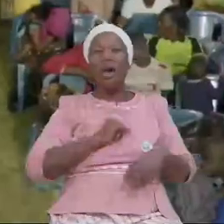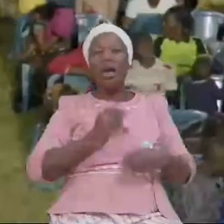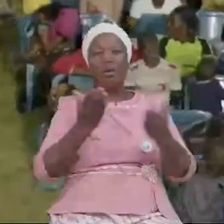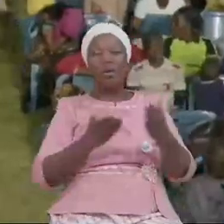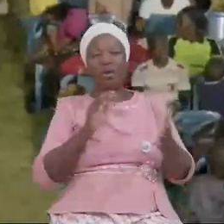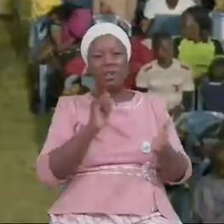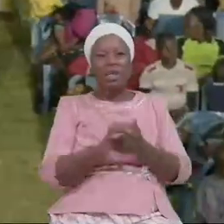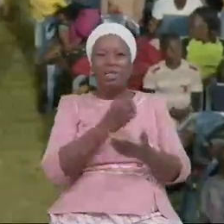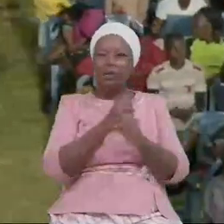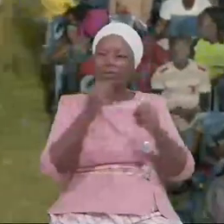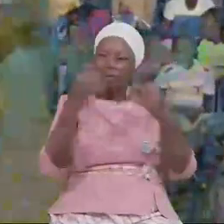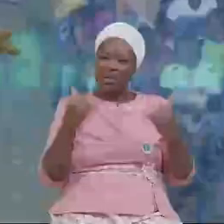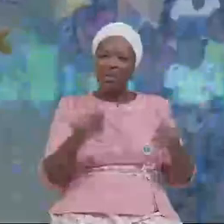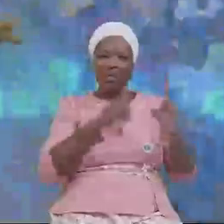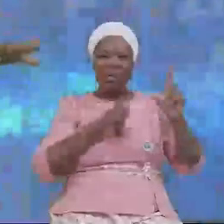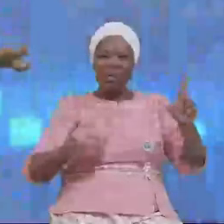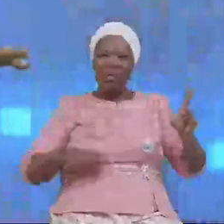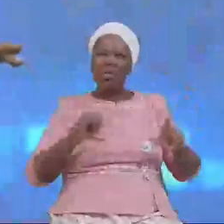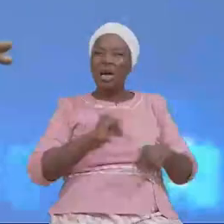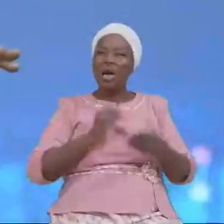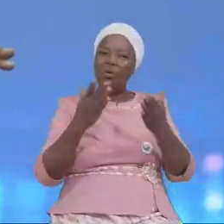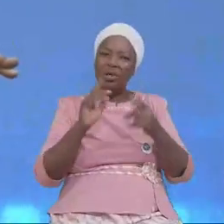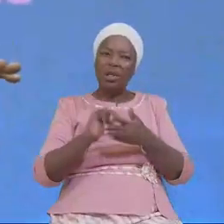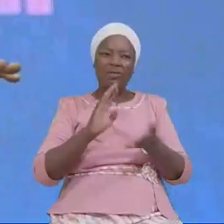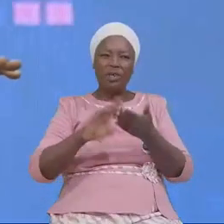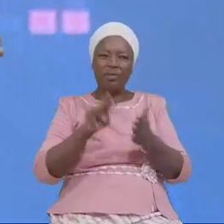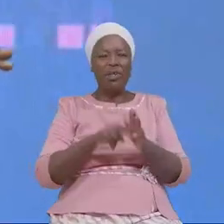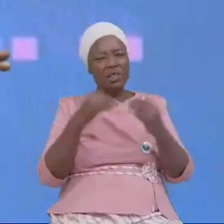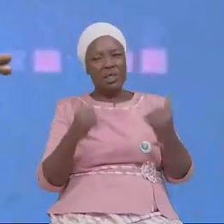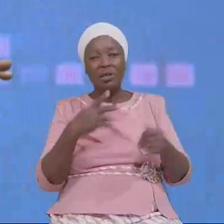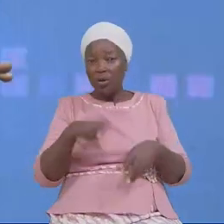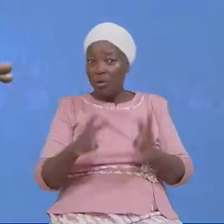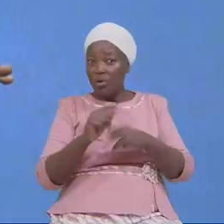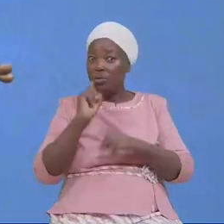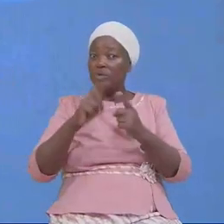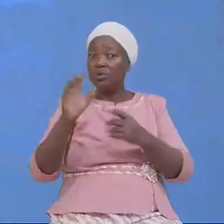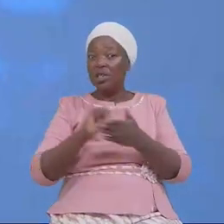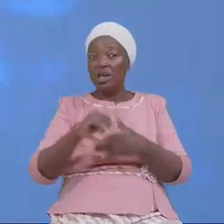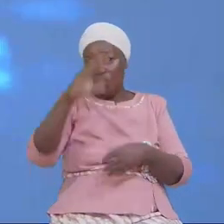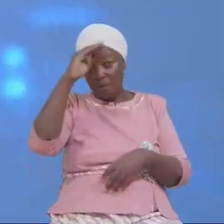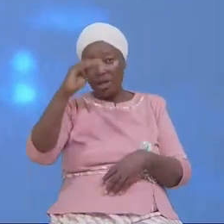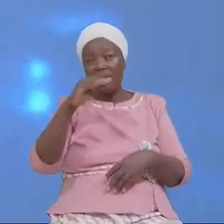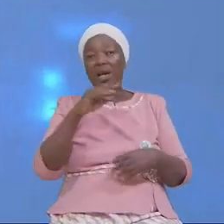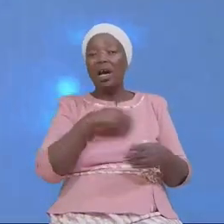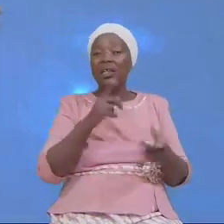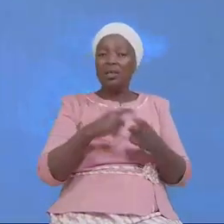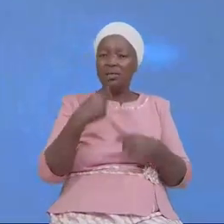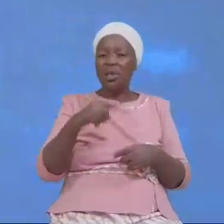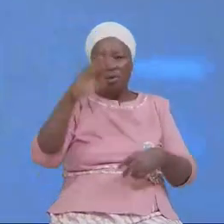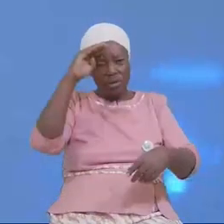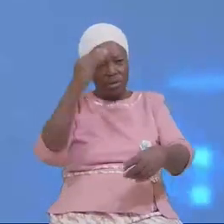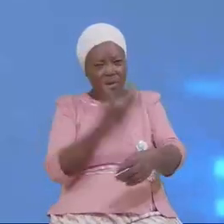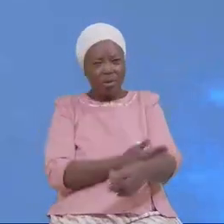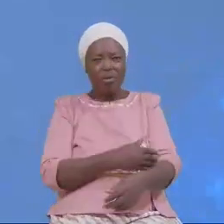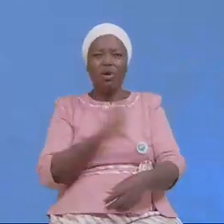veux ce pardon maintenant. Tel tu as parlé à cet homme paralysé, tu as dit, mon